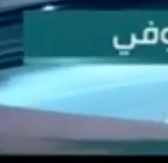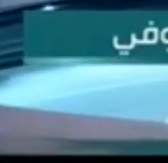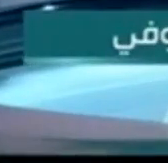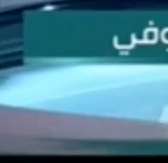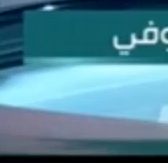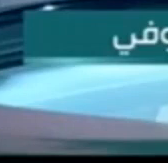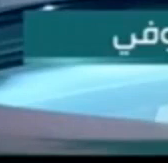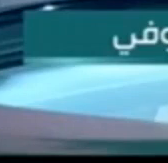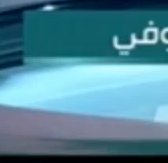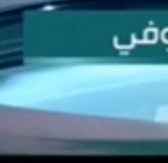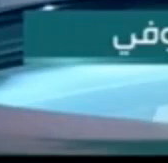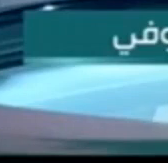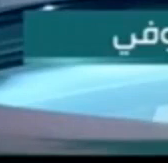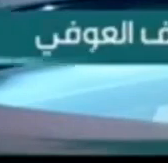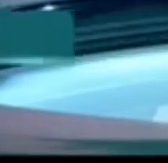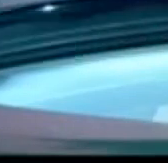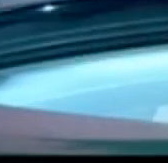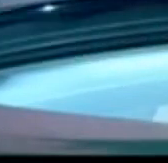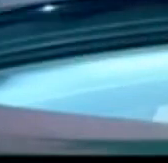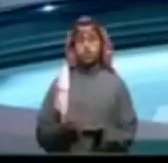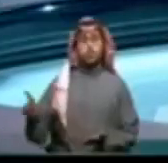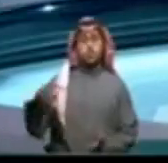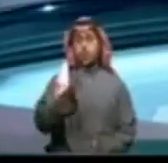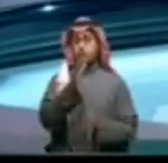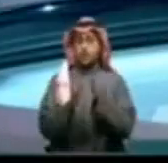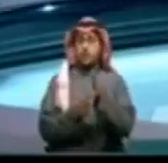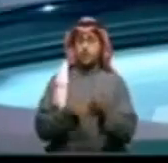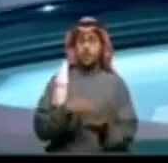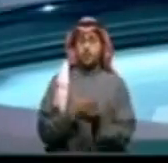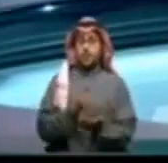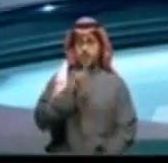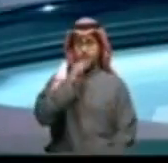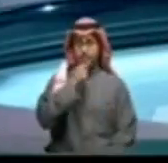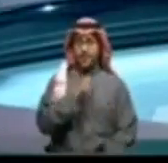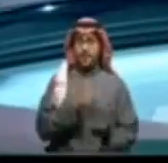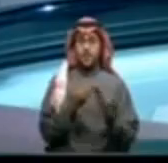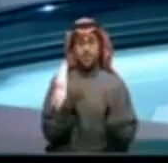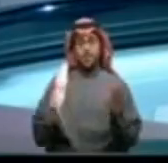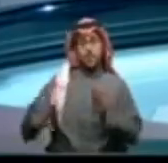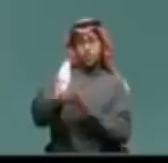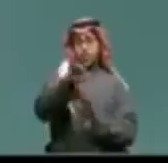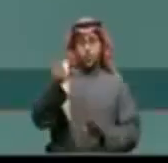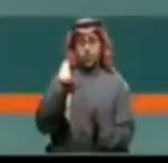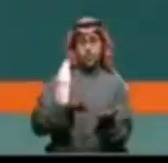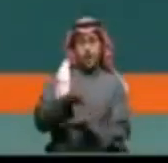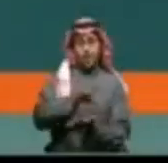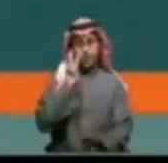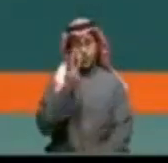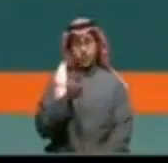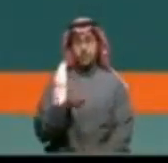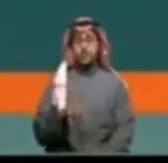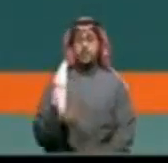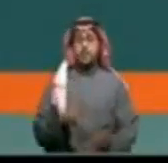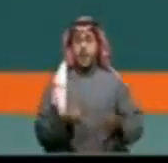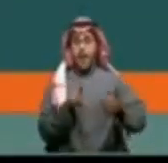العوفي، وتحية لكم مني أنا سمر حمد، ومن زميلنا في لغة الإشارة عبدالله العقلة. والبداية بالعناوين.